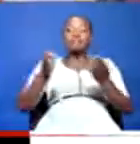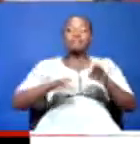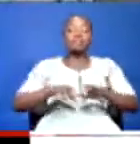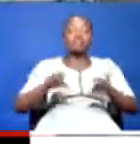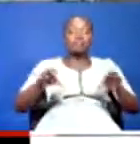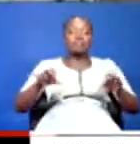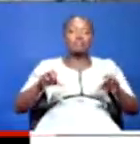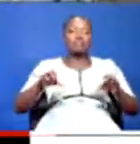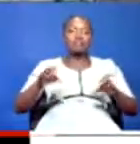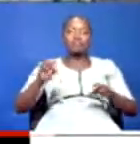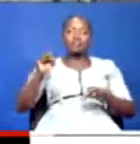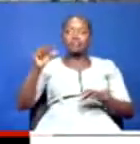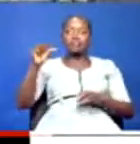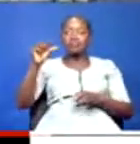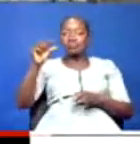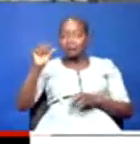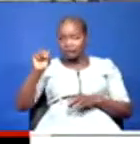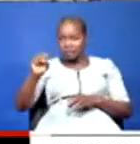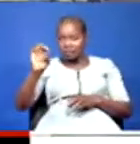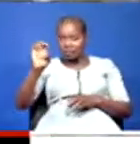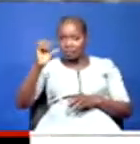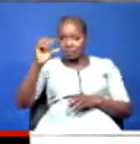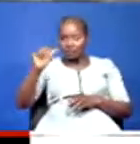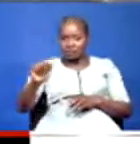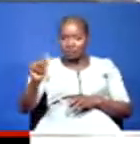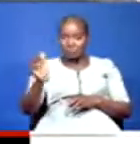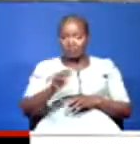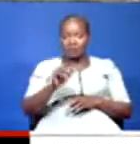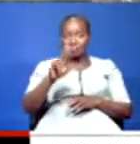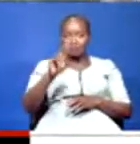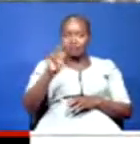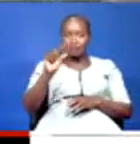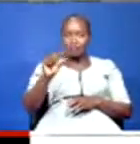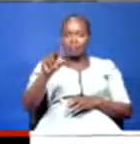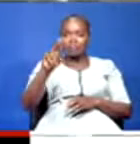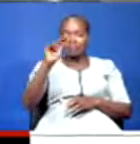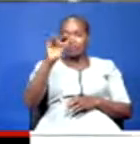Ugunja kabla ya kuwasili nyumbani Bondo.